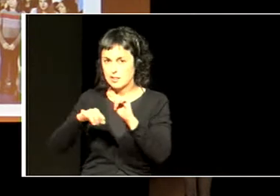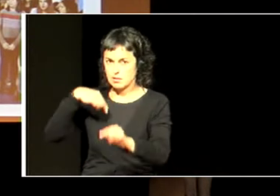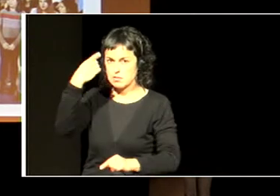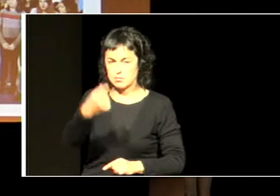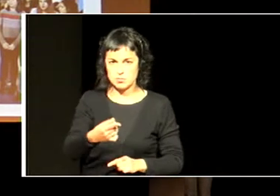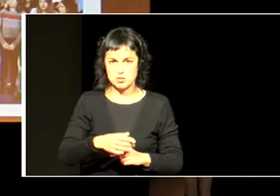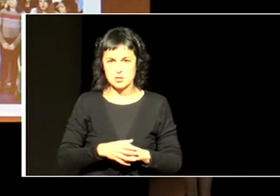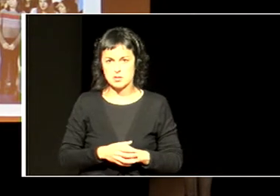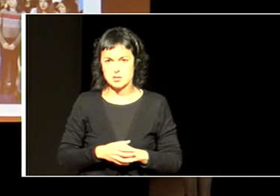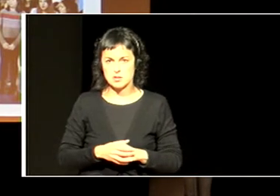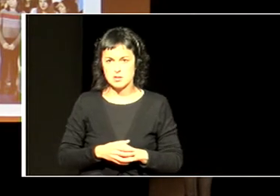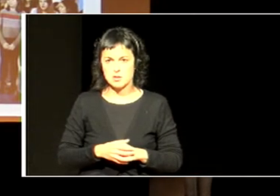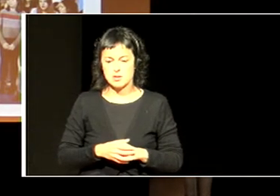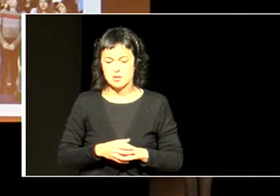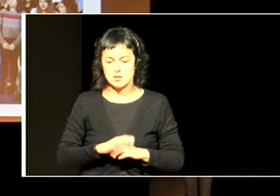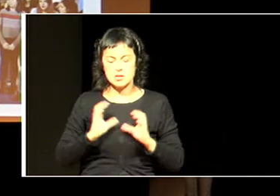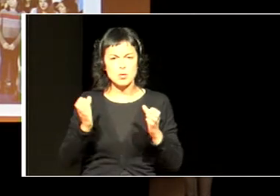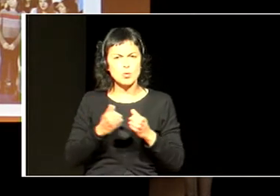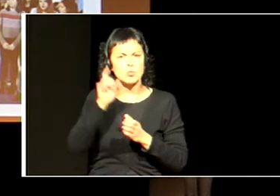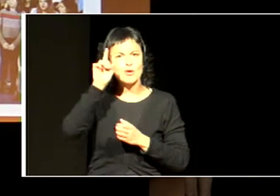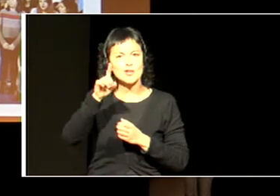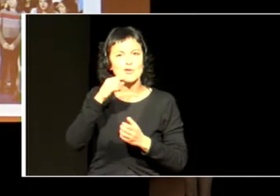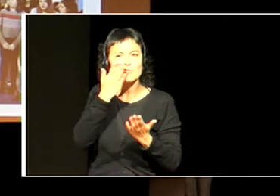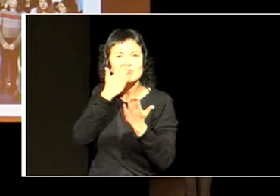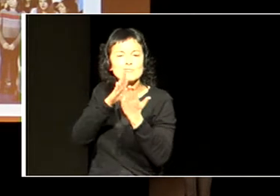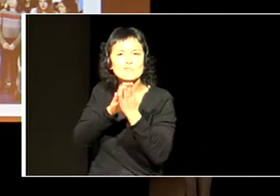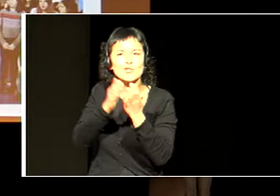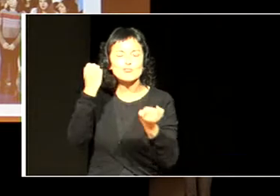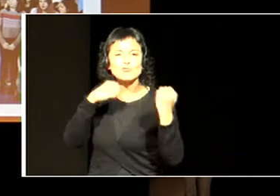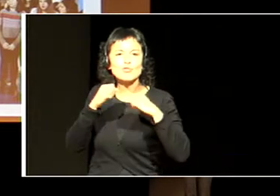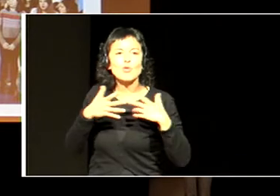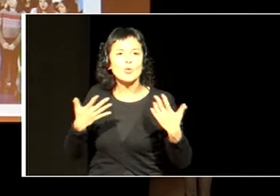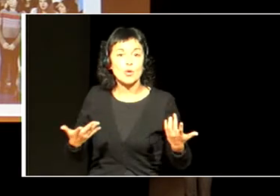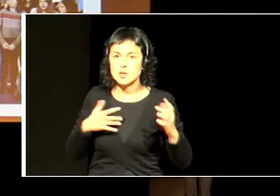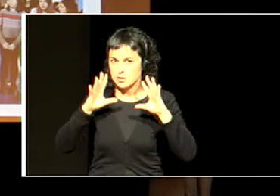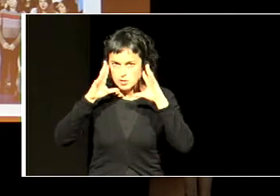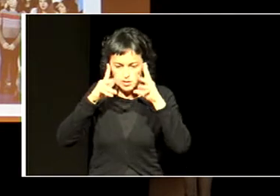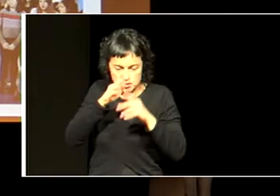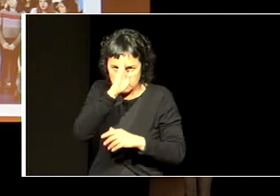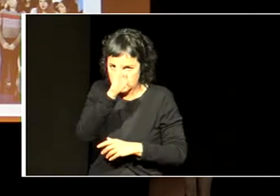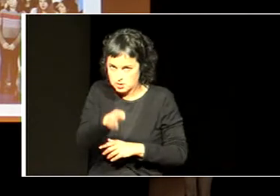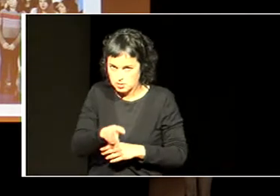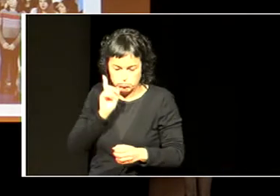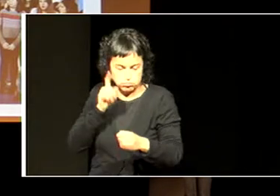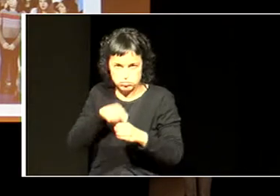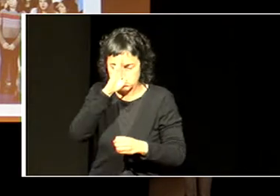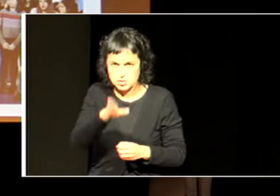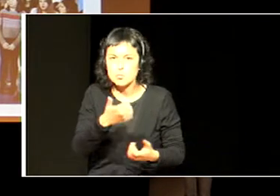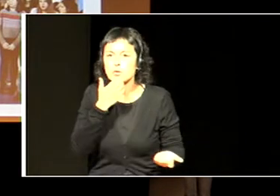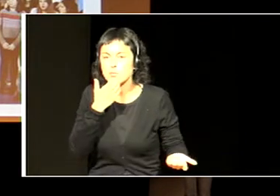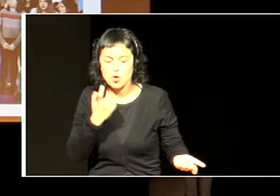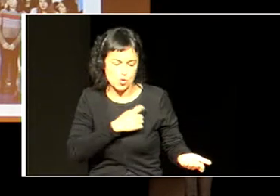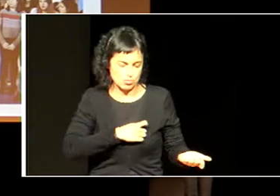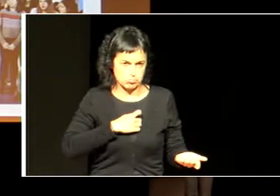zein dan gure jarrera, irakasleon jarrera, ba, implikazio zuzena. Implikazio zuzena batxordetan, beti